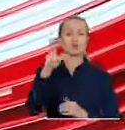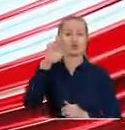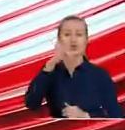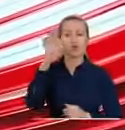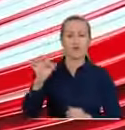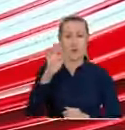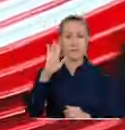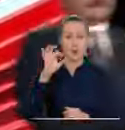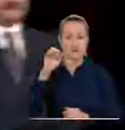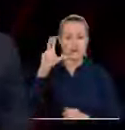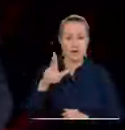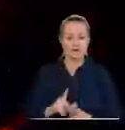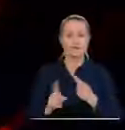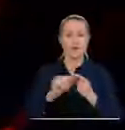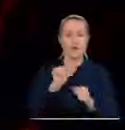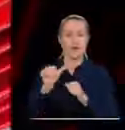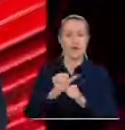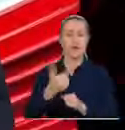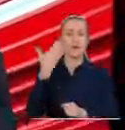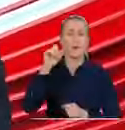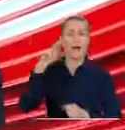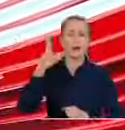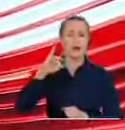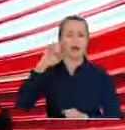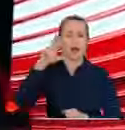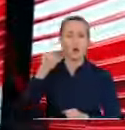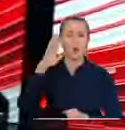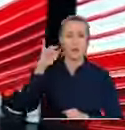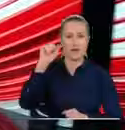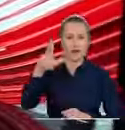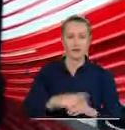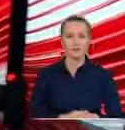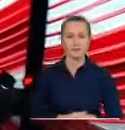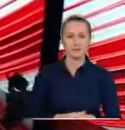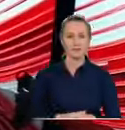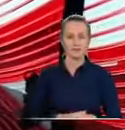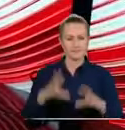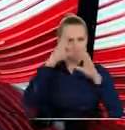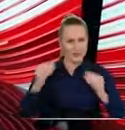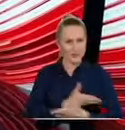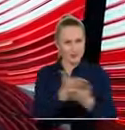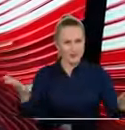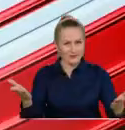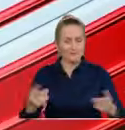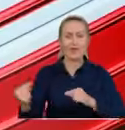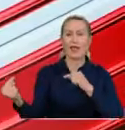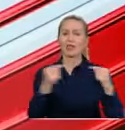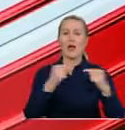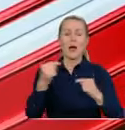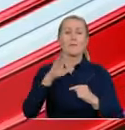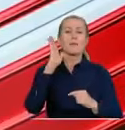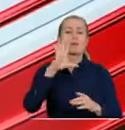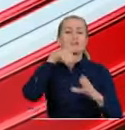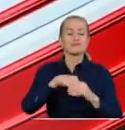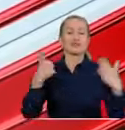Państwu. I przy stanowisku numer 11 Marek Jakubiak. Dobry wieczór. Szanowni Państwo, debata będzie się składać z 6